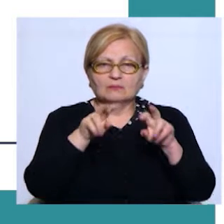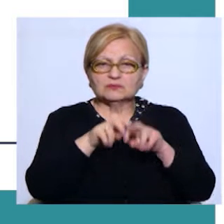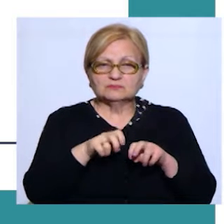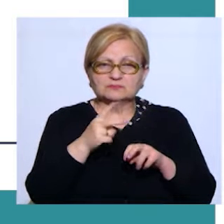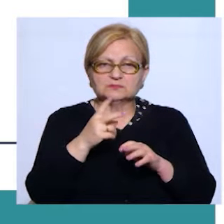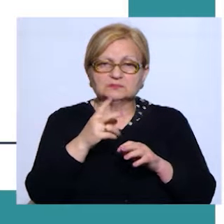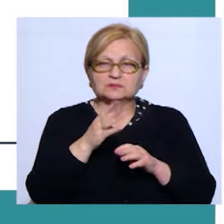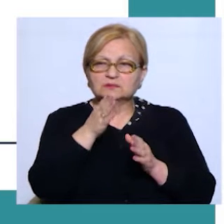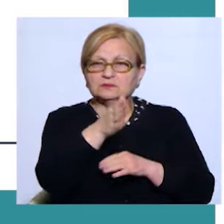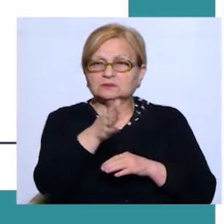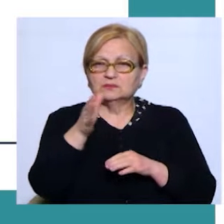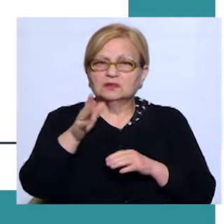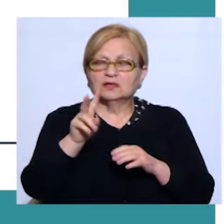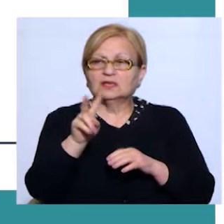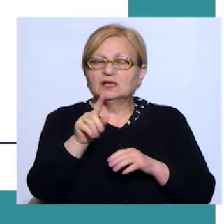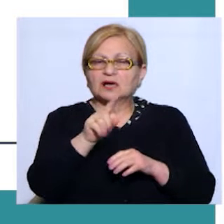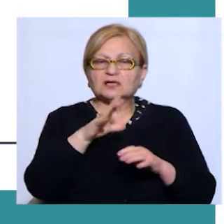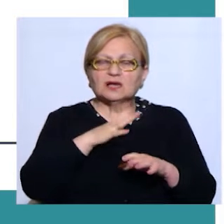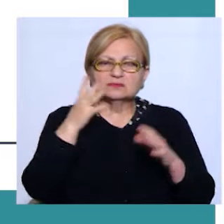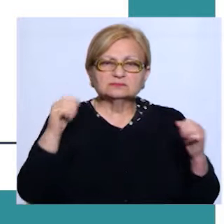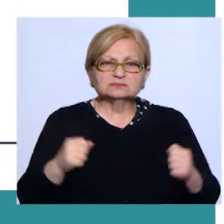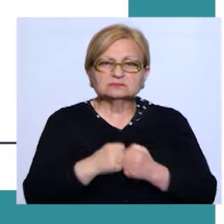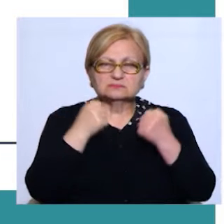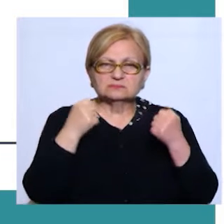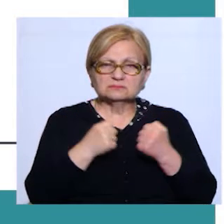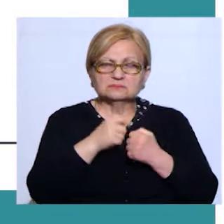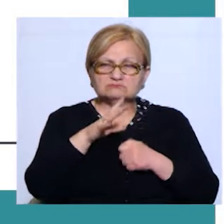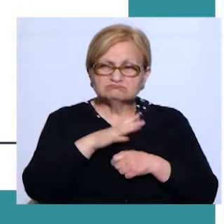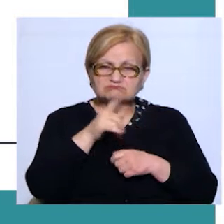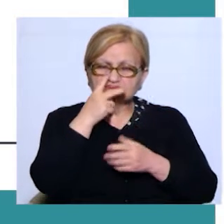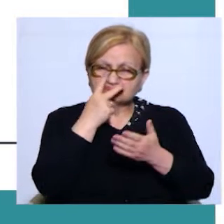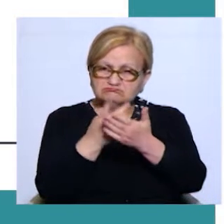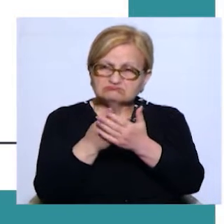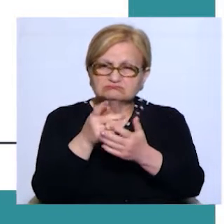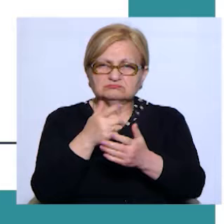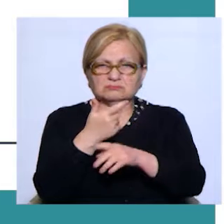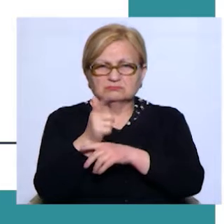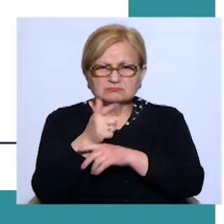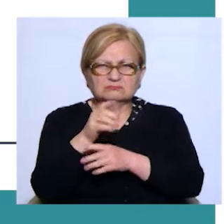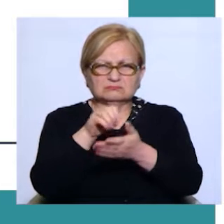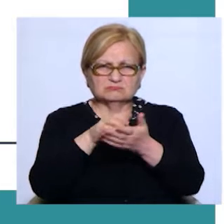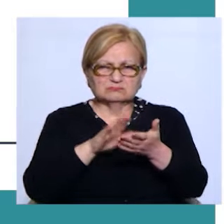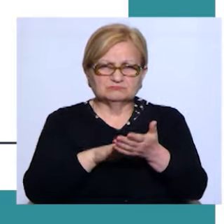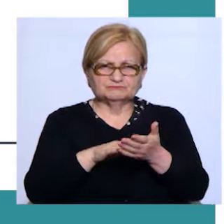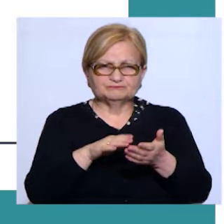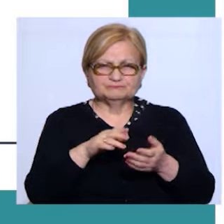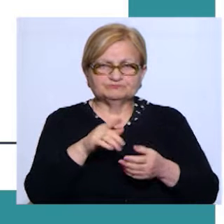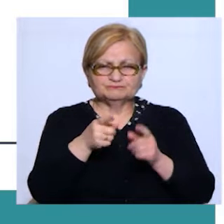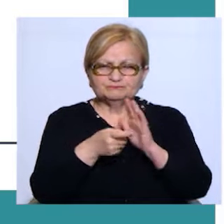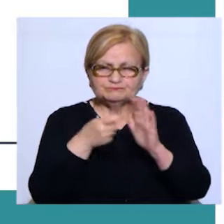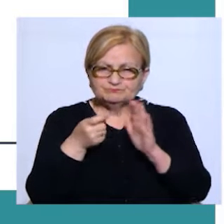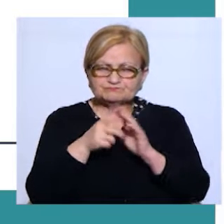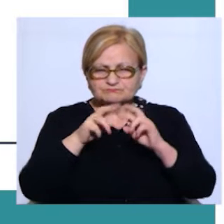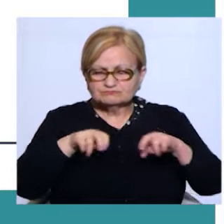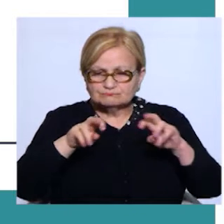მოახდინოს ყველა საგზაო შემთხვევის დაფიქსირება და იმაზე მუშაობა. ანუ საგზაო შემთხვევები ყველა ჯობია